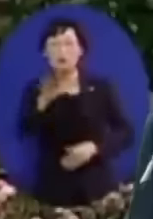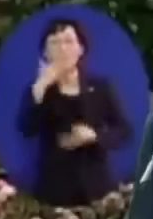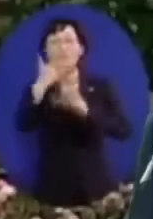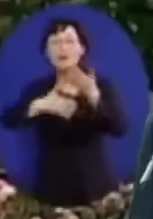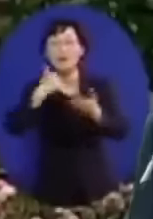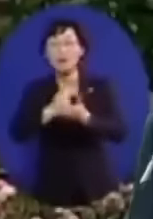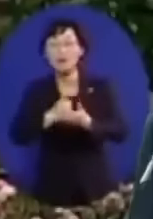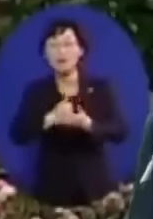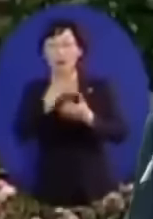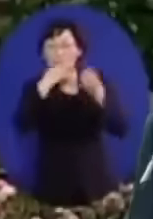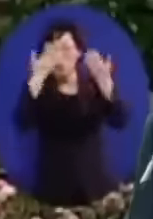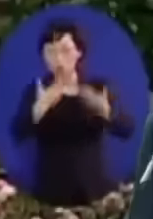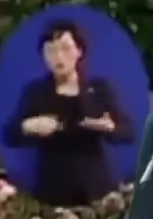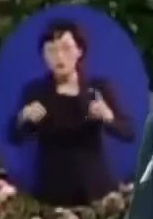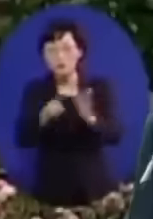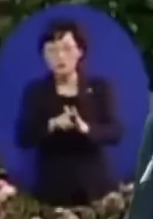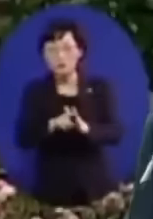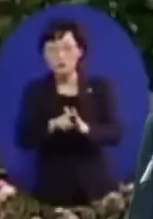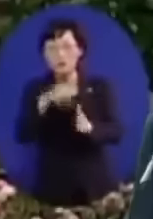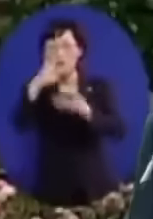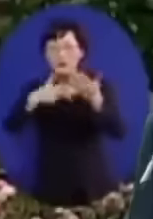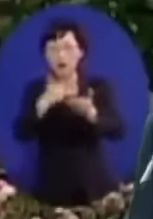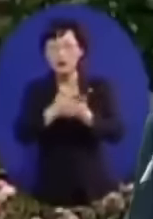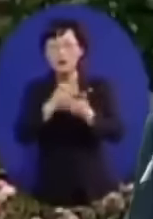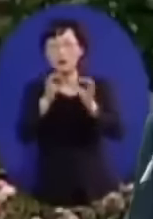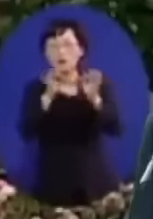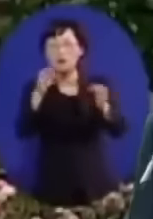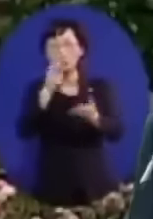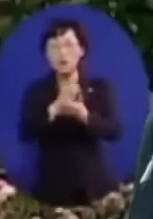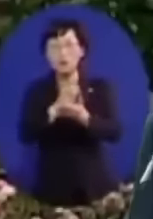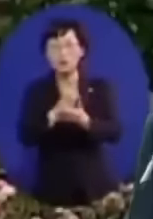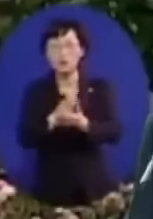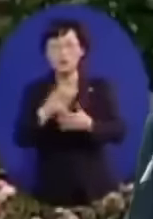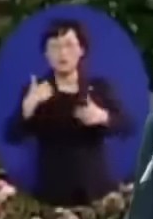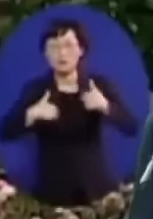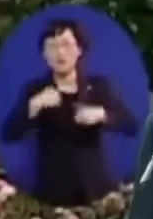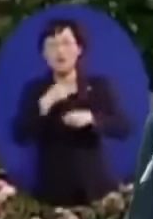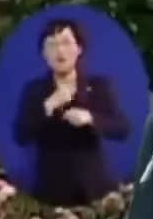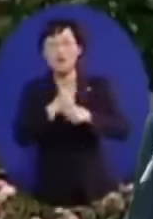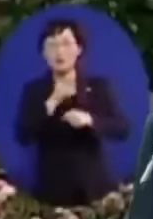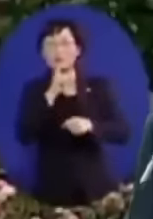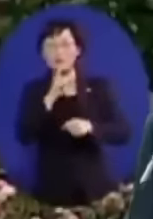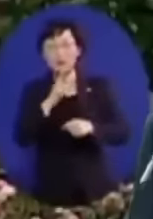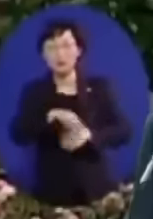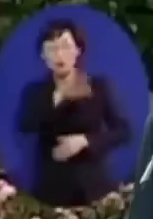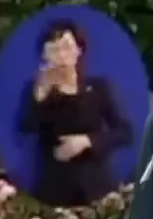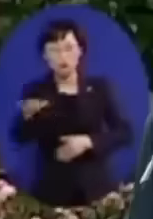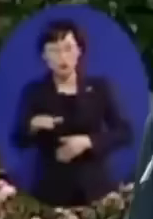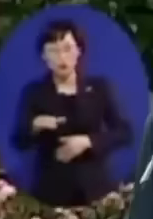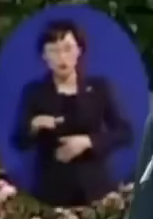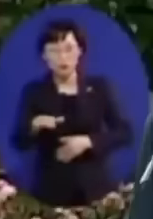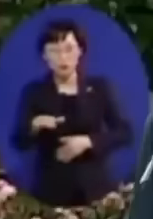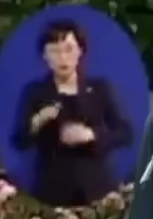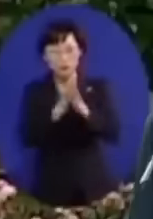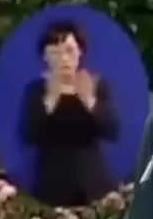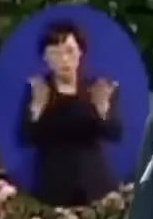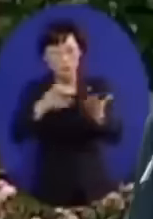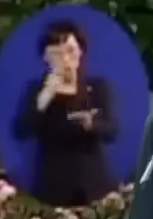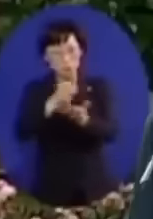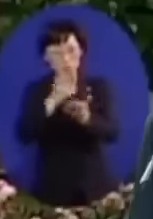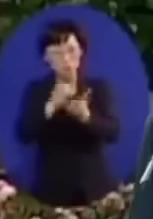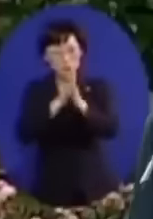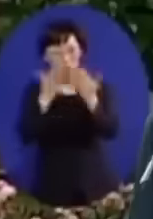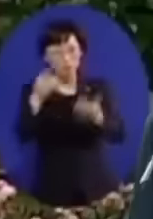위해서는 야훼의 율법을 즐거워하라 하는 것입니다. 여러분 야훼의 율법이라니까 우리 인상의 법률책을 생각함으로 인상이 나쁩니다.